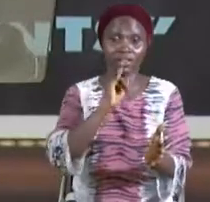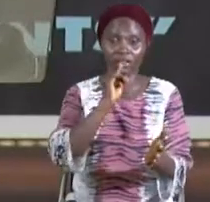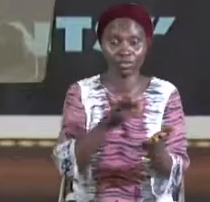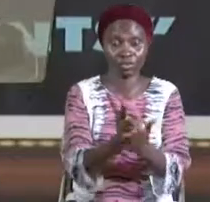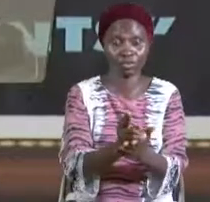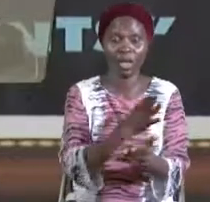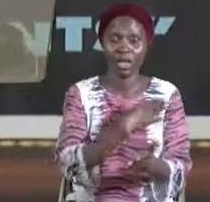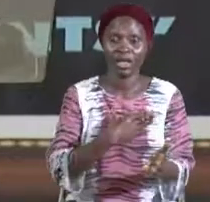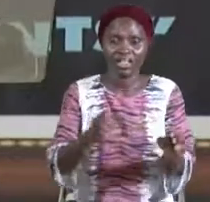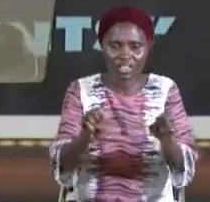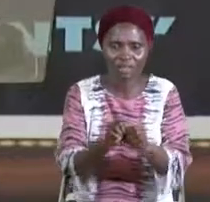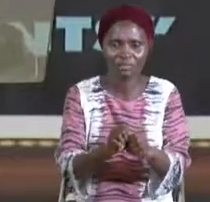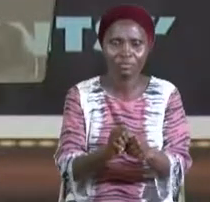Fils